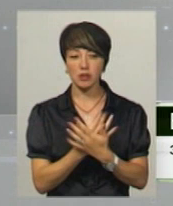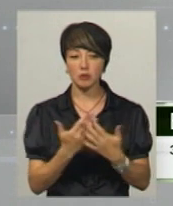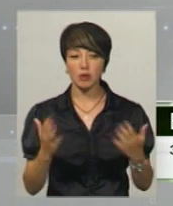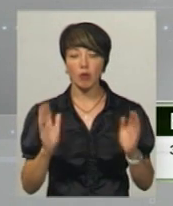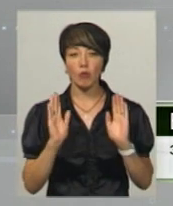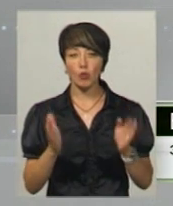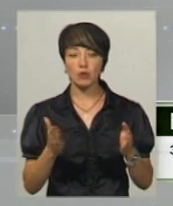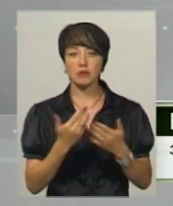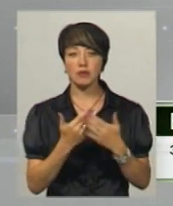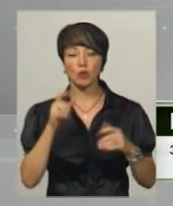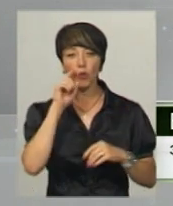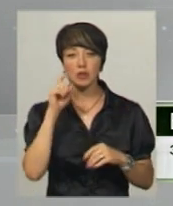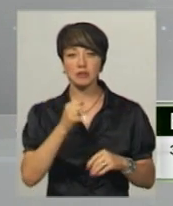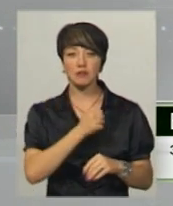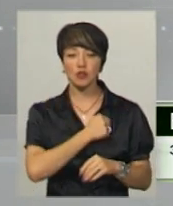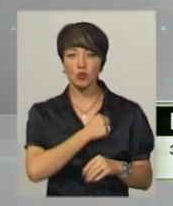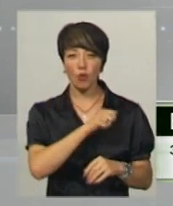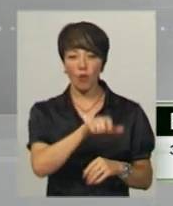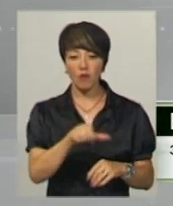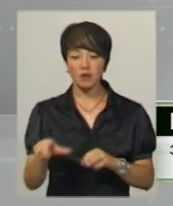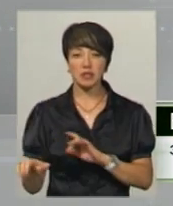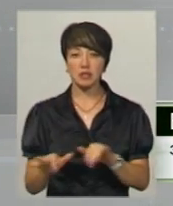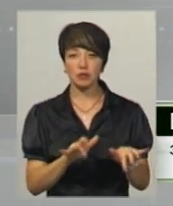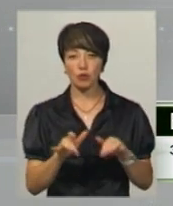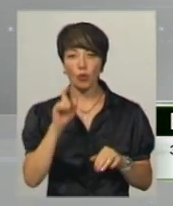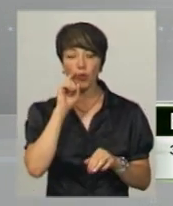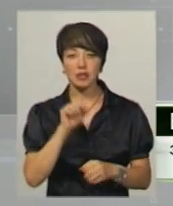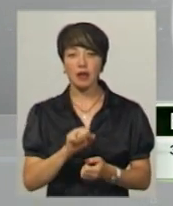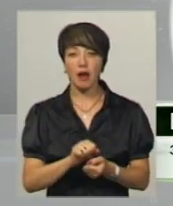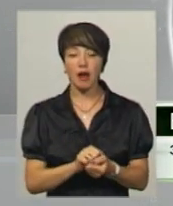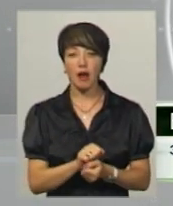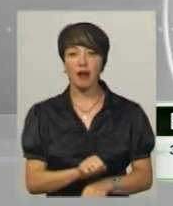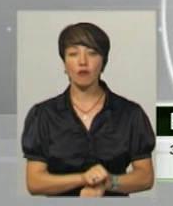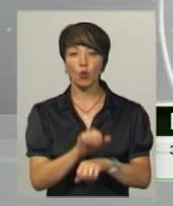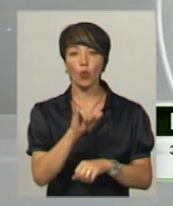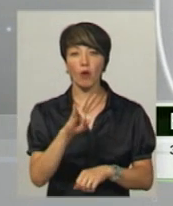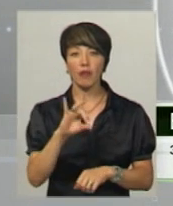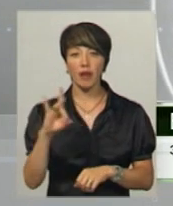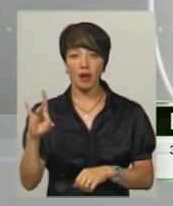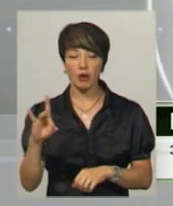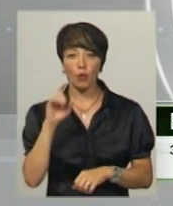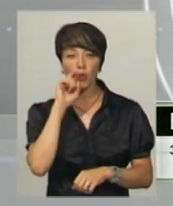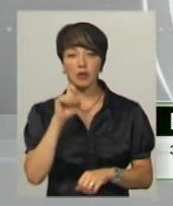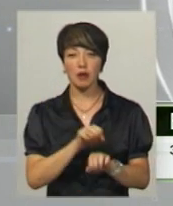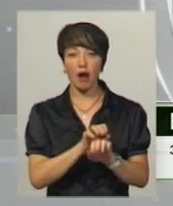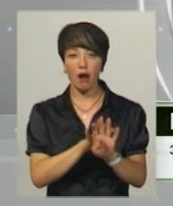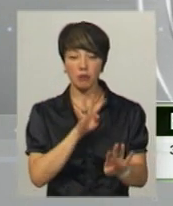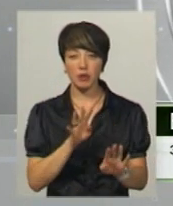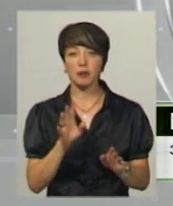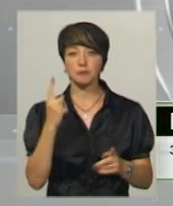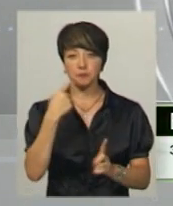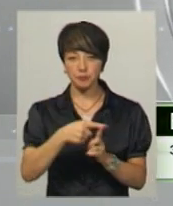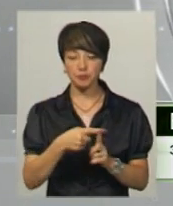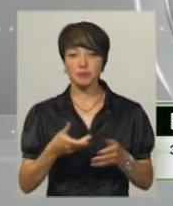буде виставка «Українські військові діячі», саме Української революції, часів УНР, Української армії. Крім того,